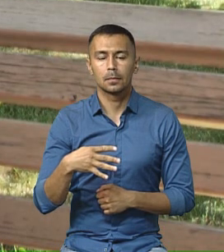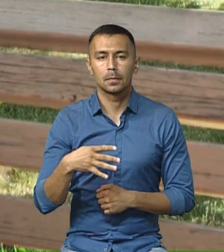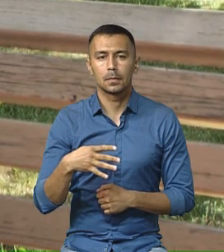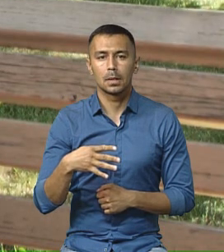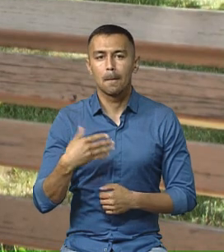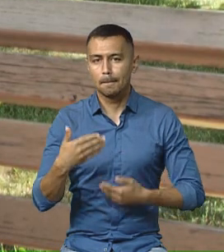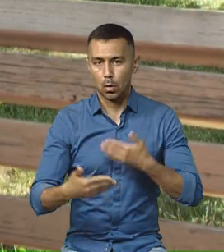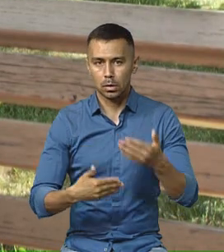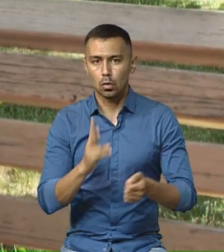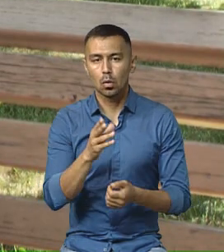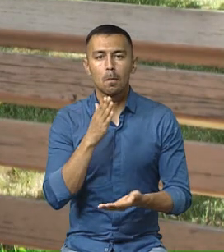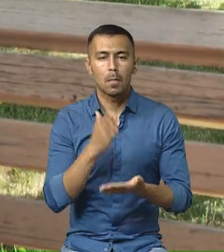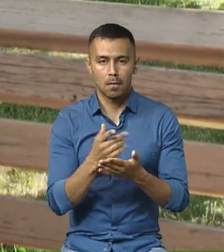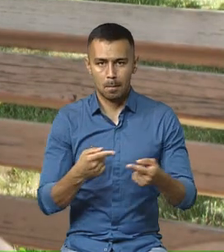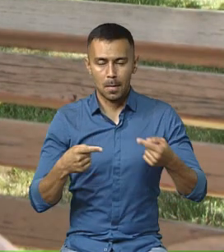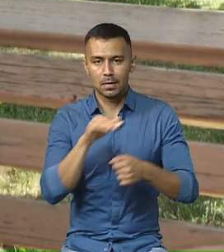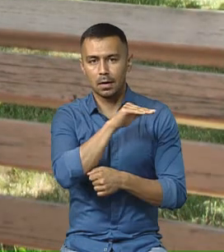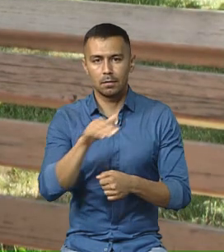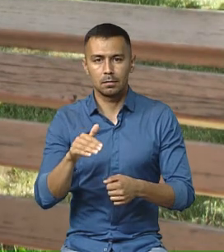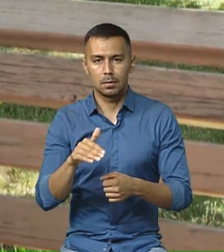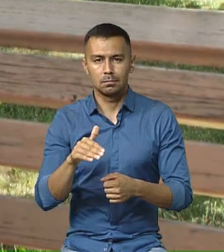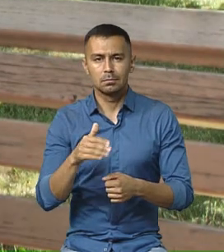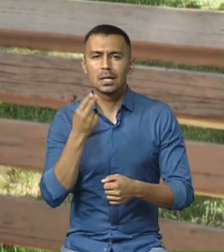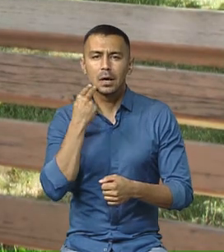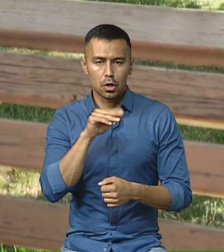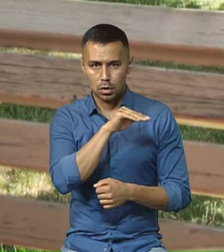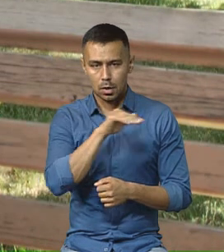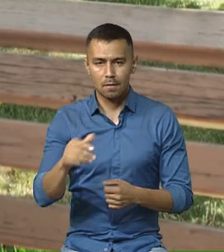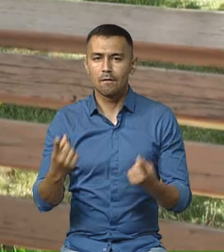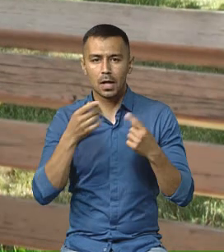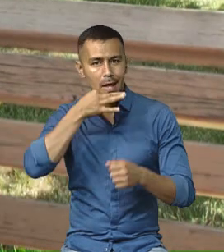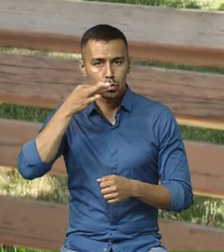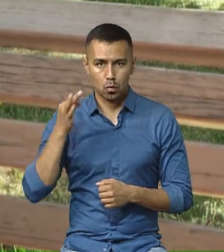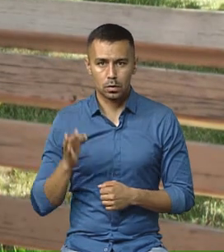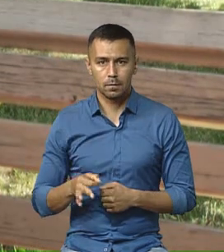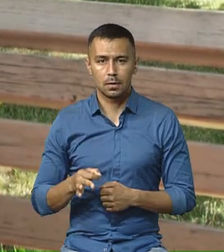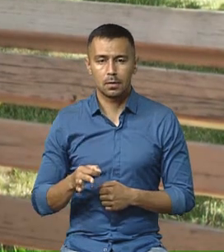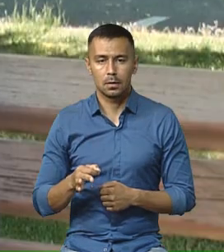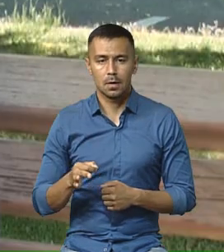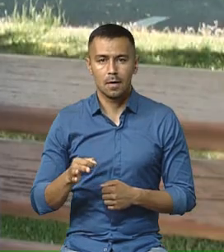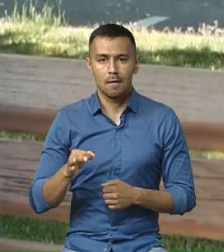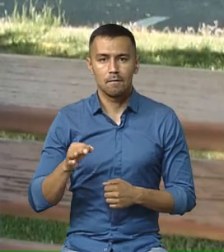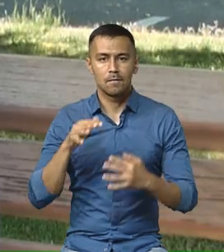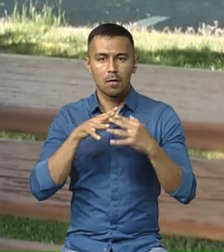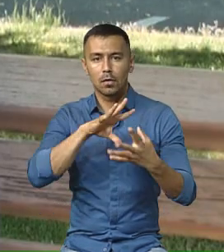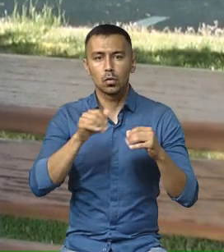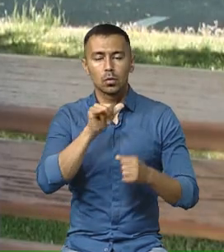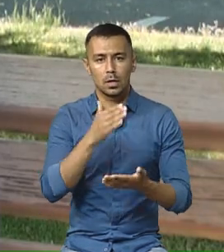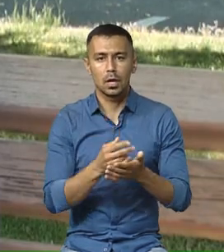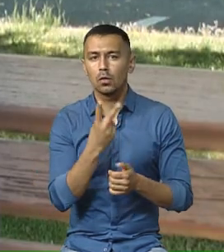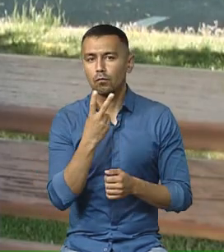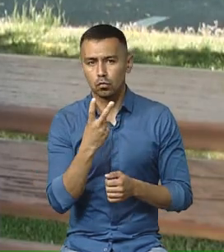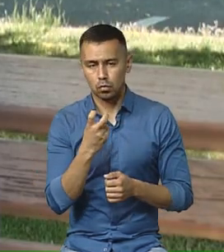піхотинцям, які мали певний рівень, набагато кращий рівень і великий досвід війни. В результаті у них є